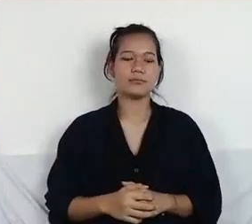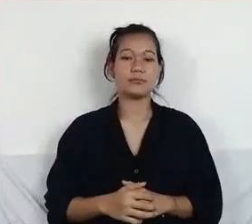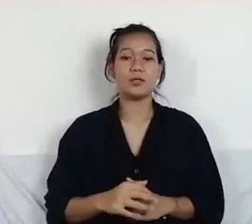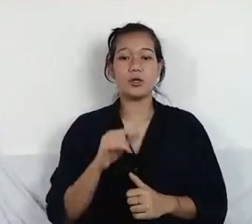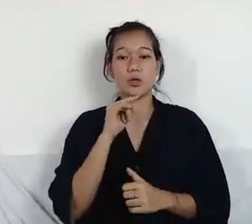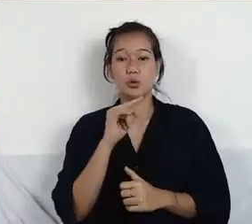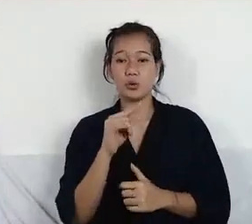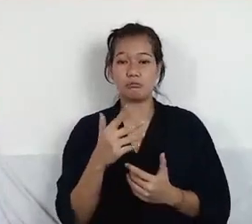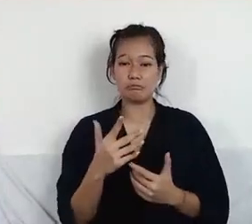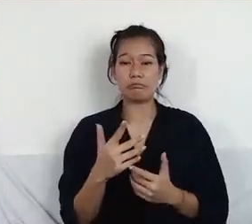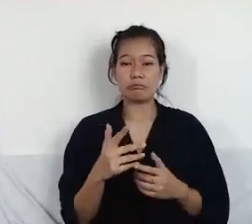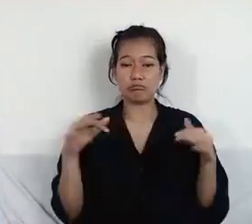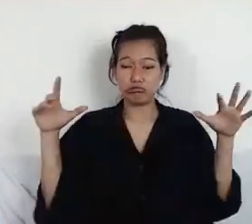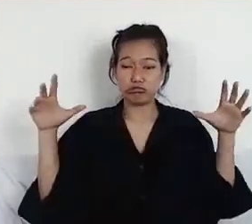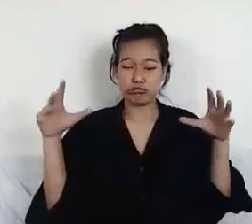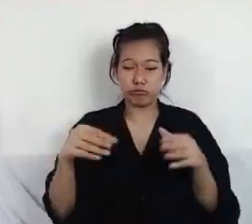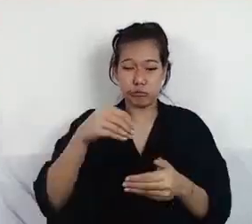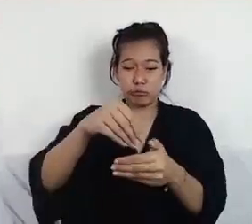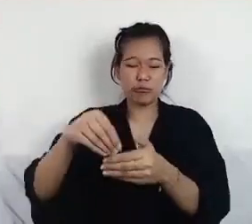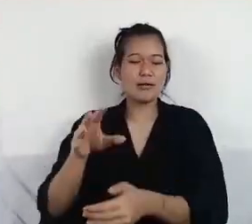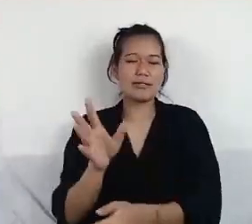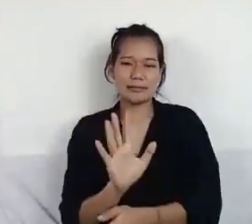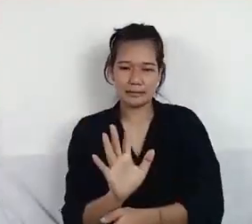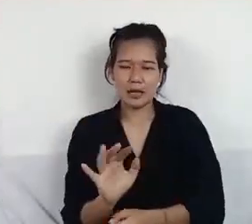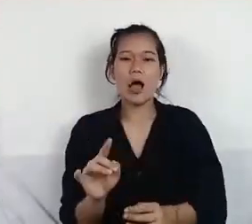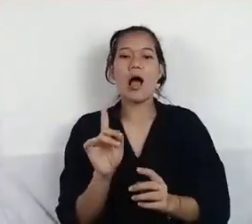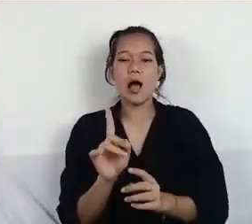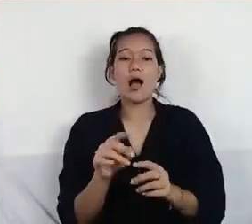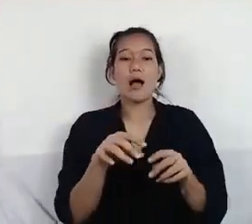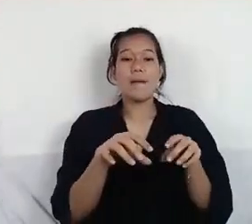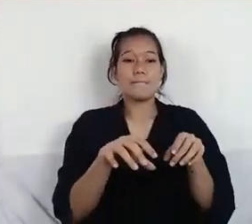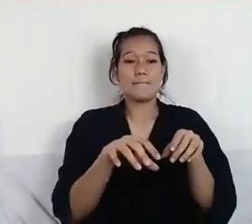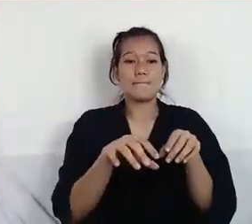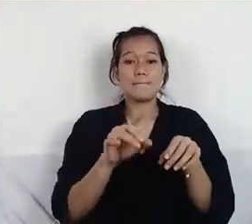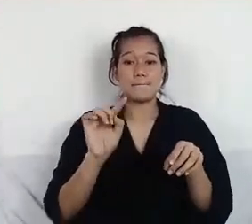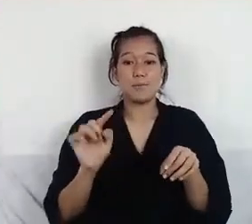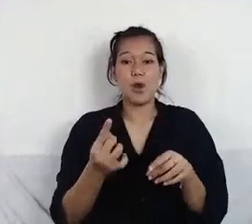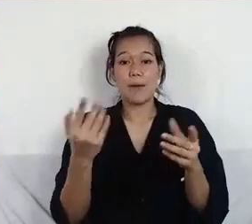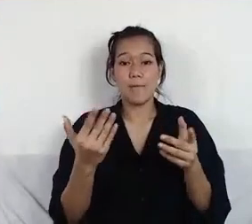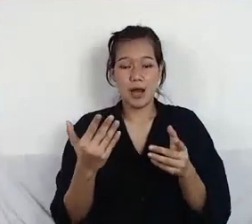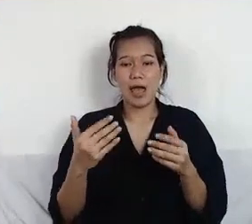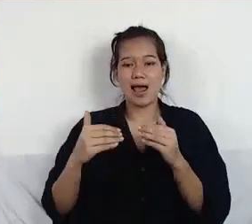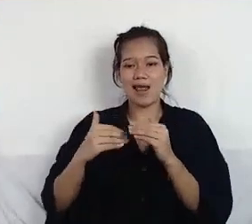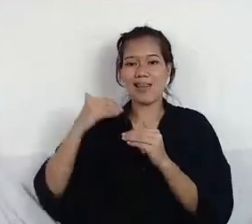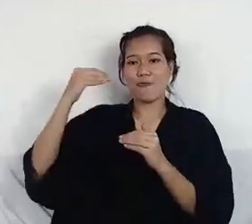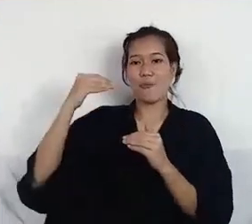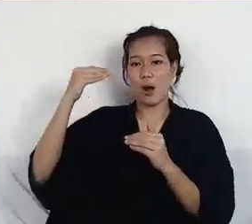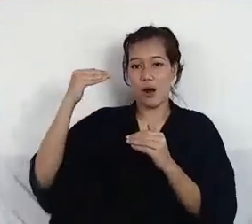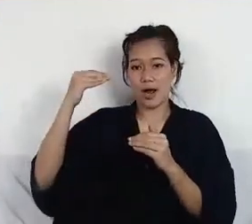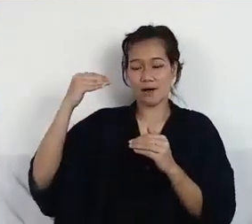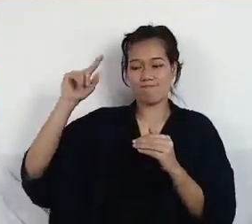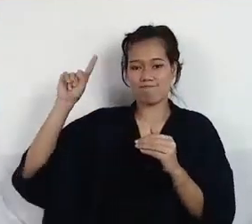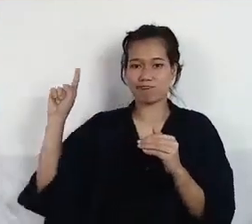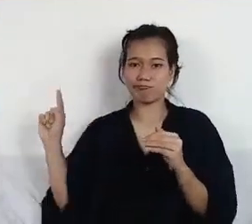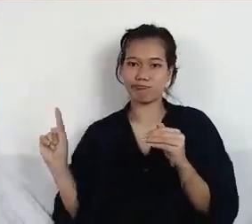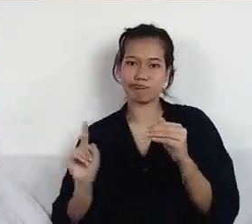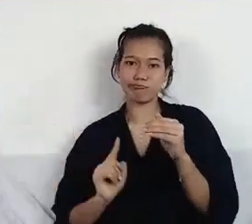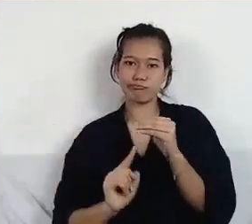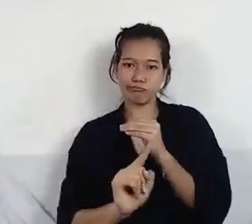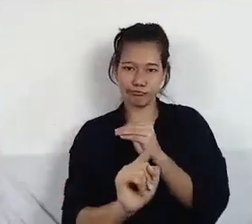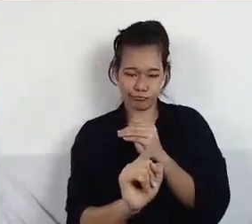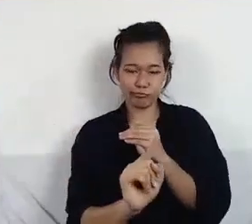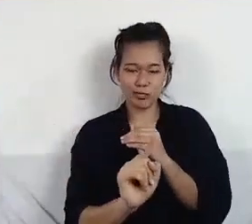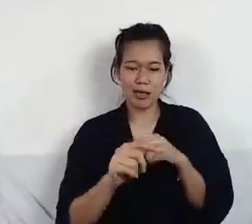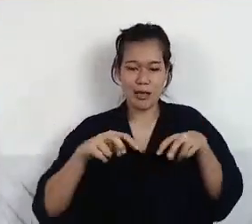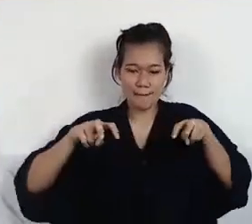Untuk menghindari terjadinya kerumunan, persembahan dimulai dari jemaat yang duduk di balkon, kemudian